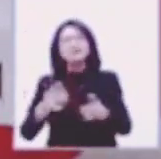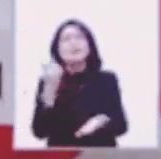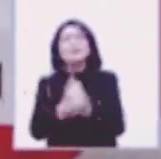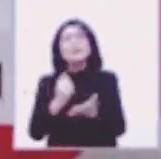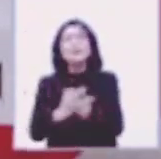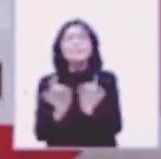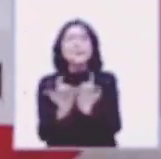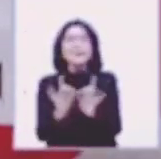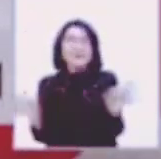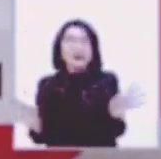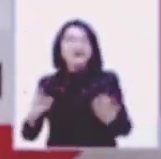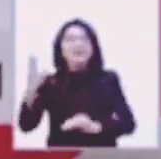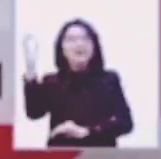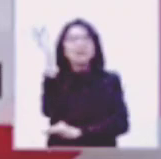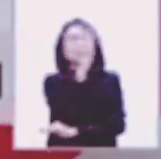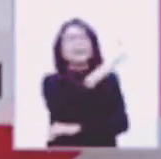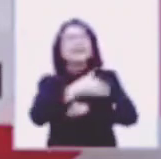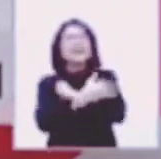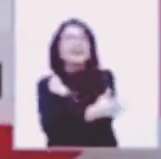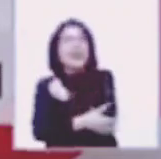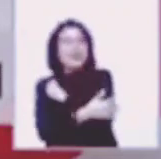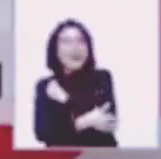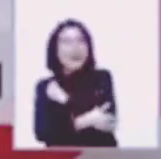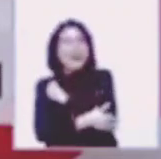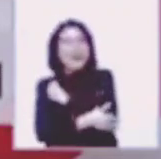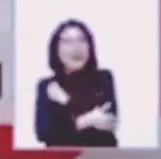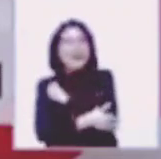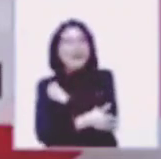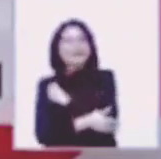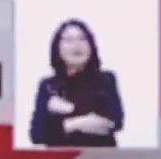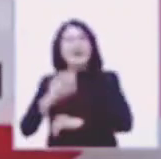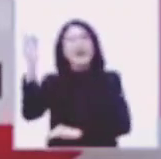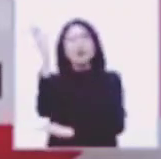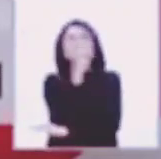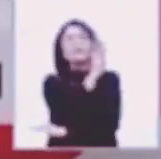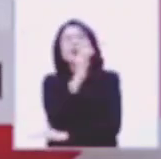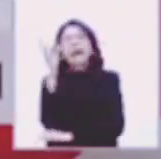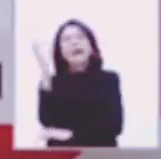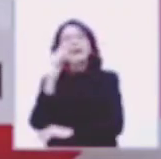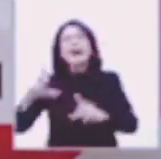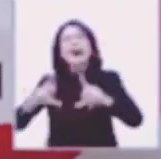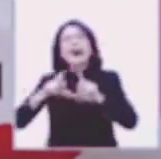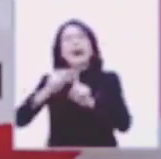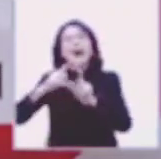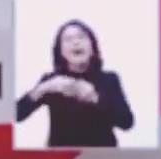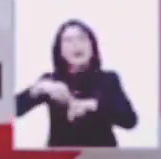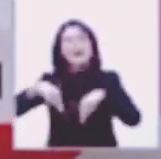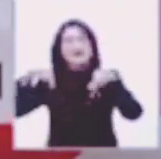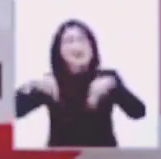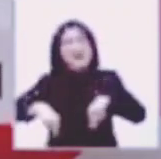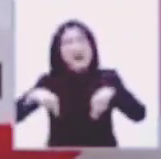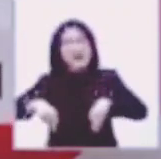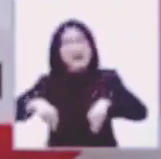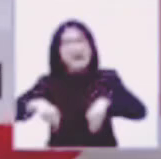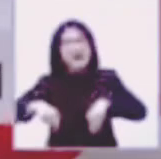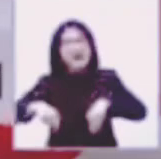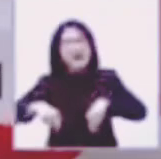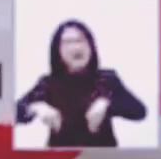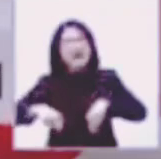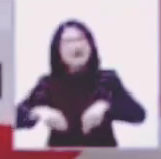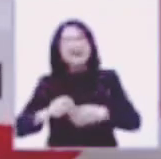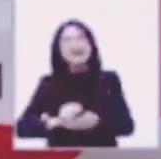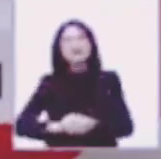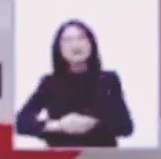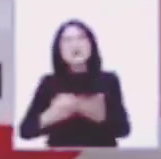dari definisi hutan negara. Karena definisi hutan adat yang sering dipakai sekarang itu sering